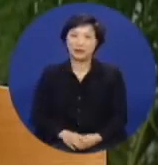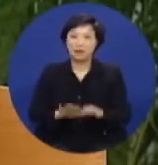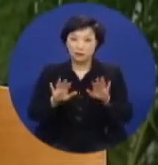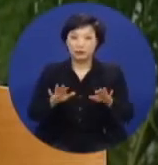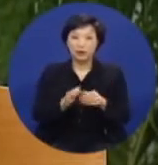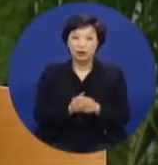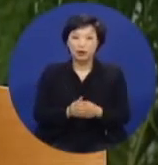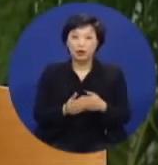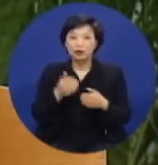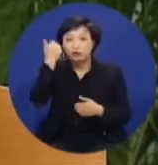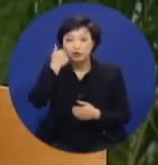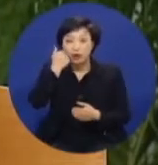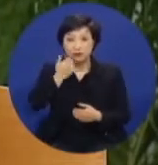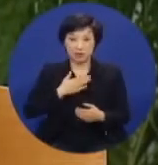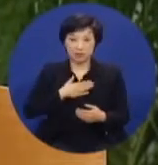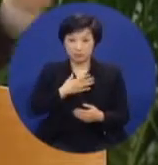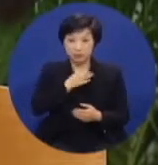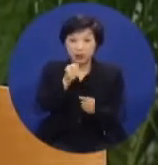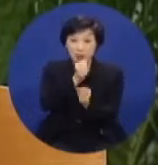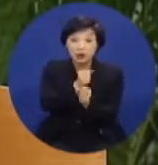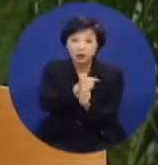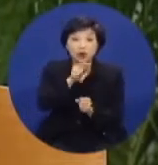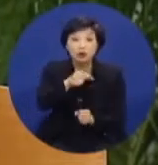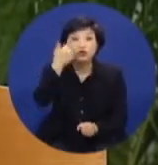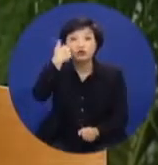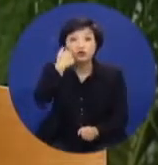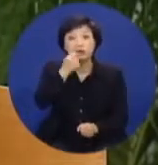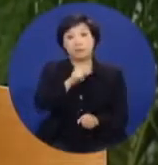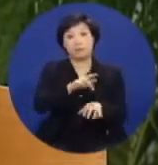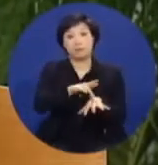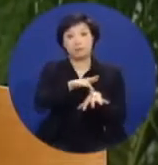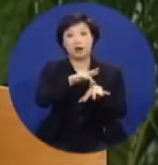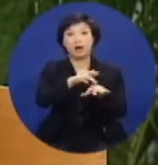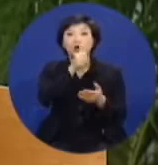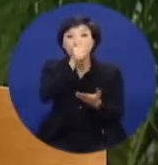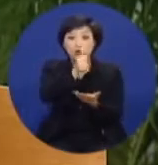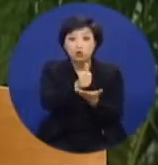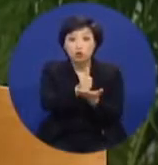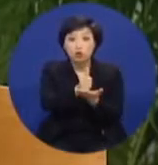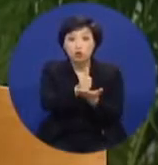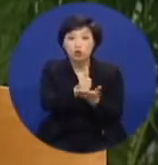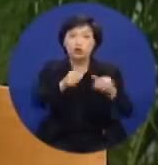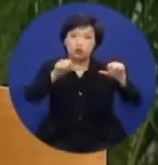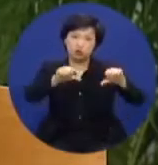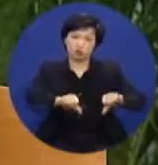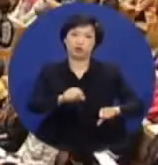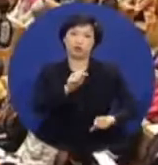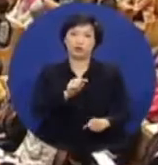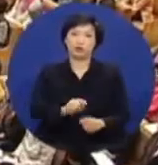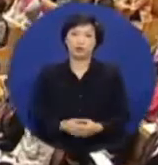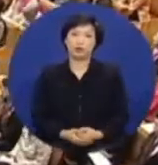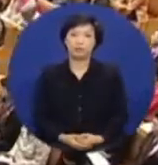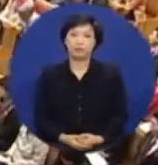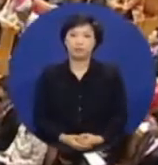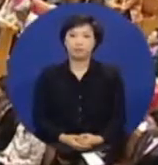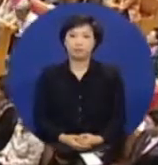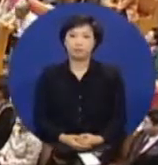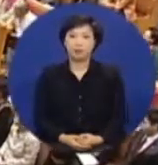어떤 님이 나를 불행하게 하느냐 고 놈이 마브 요 최 oo 쳐 주라 이 말입니다